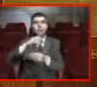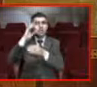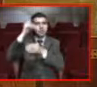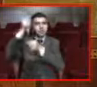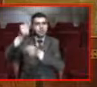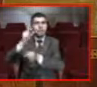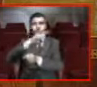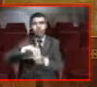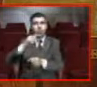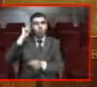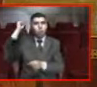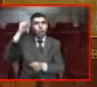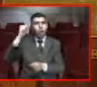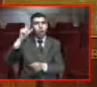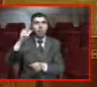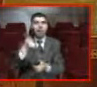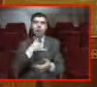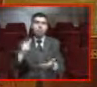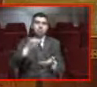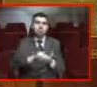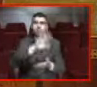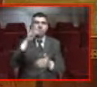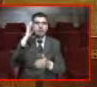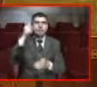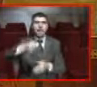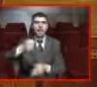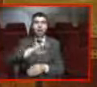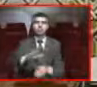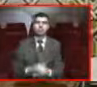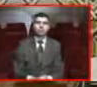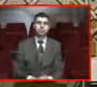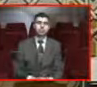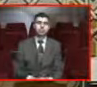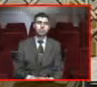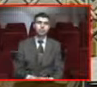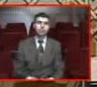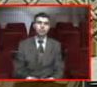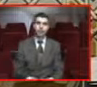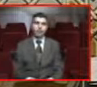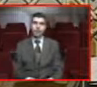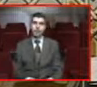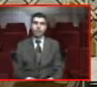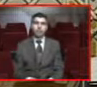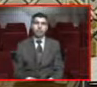وإجلال وتقدير لمن بقي على قيد الحياة، والسلام عليكم ورحمة الله. هل هناك من تعقيبات إضافية؟